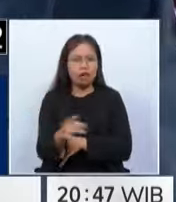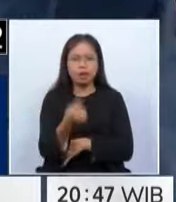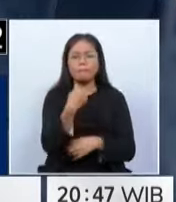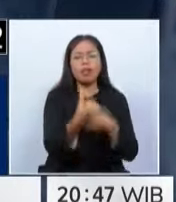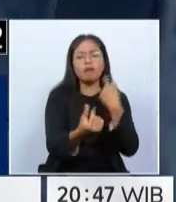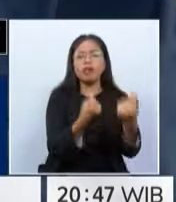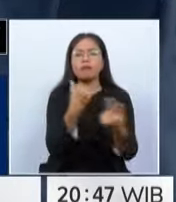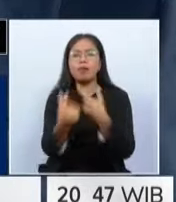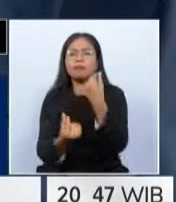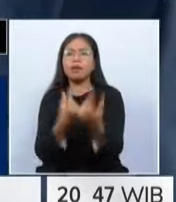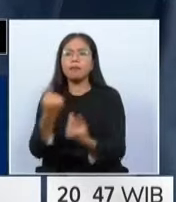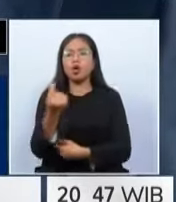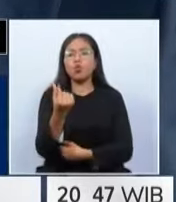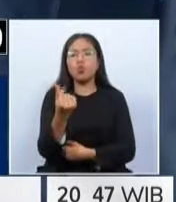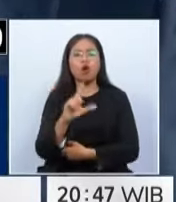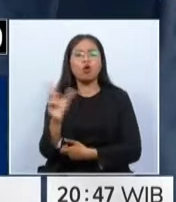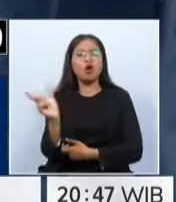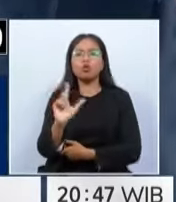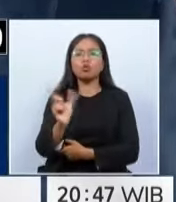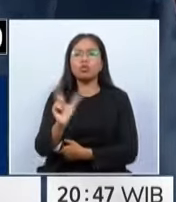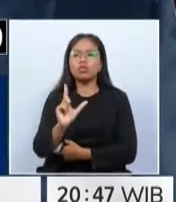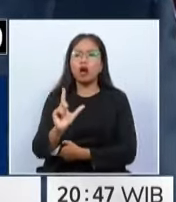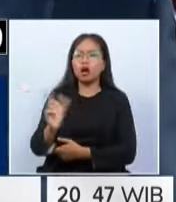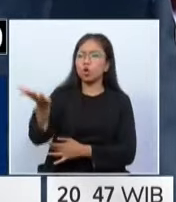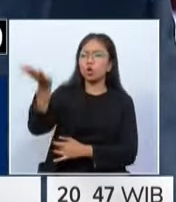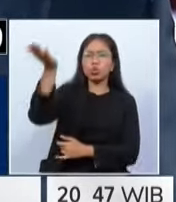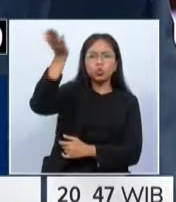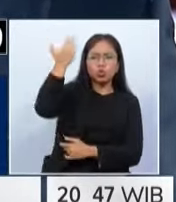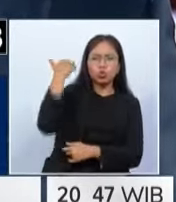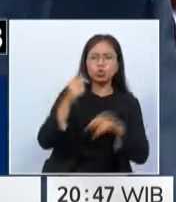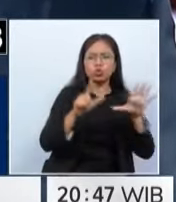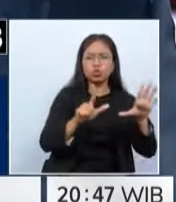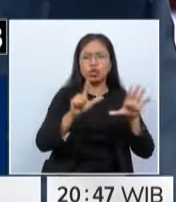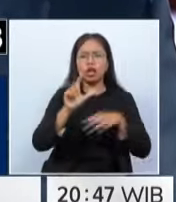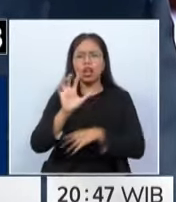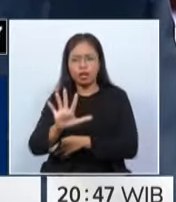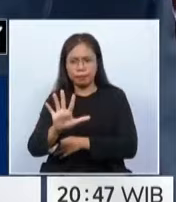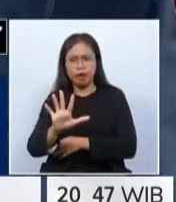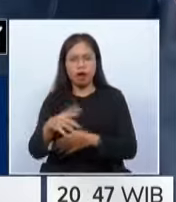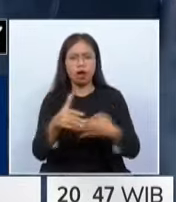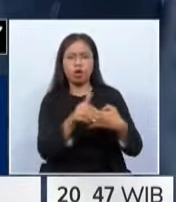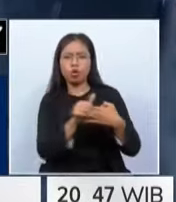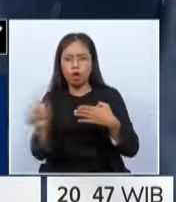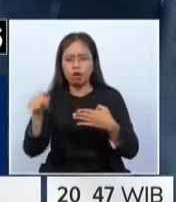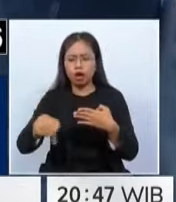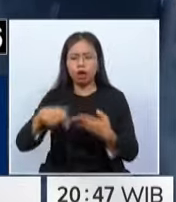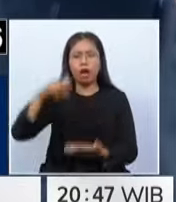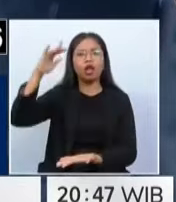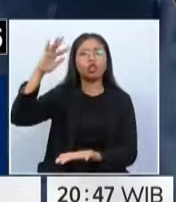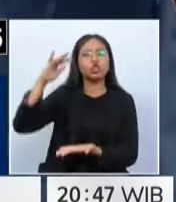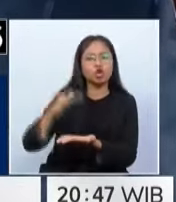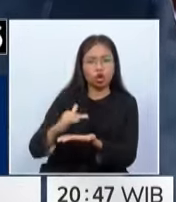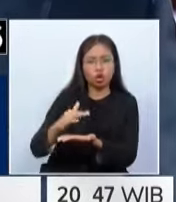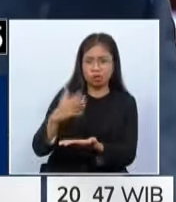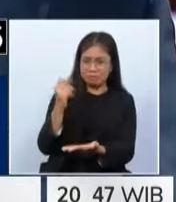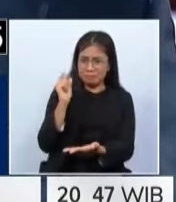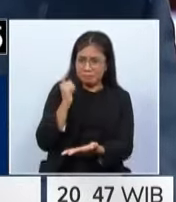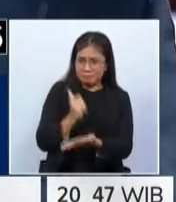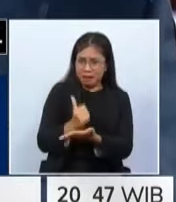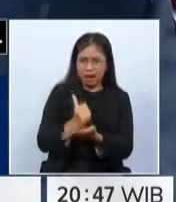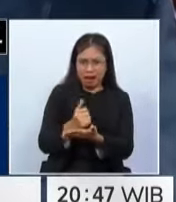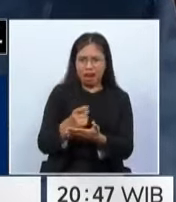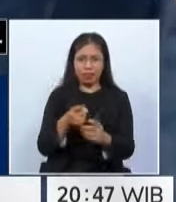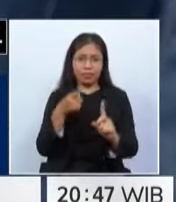dolar menjadi 25 miliar dolar Padahal target Renstra kita perlu saya